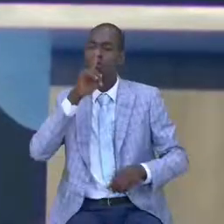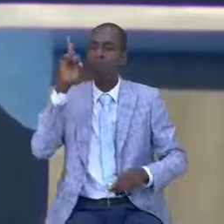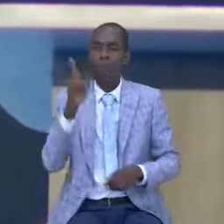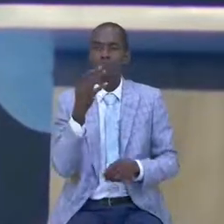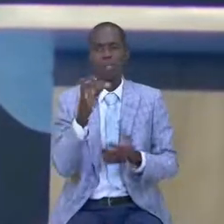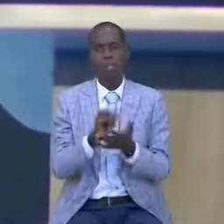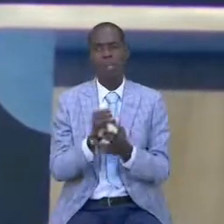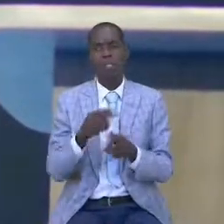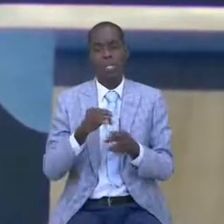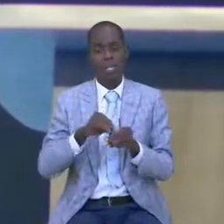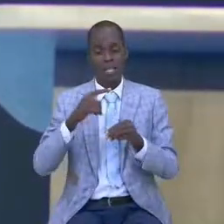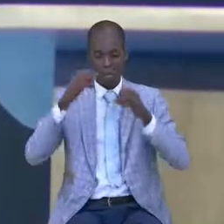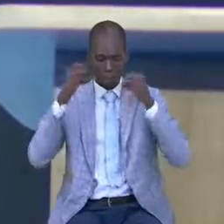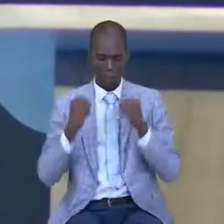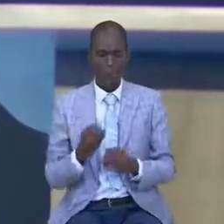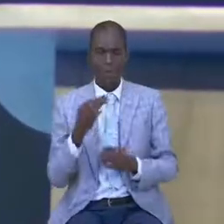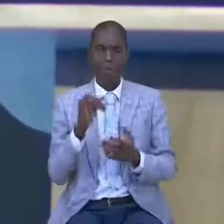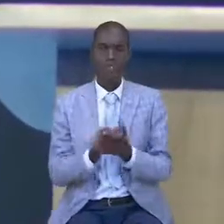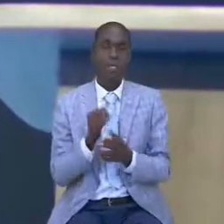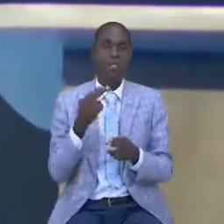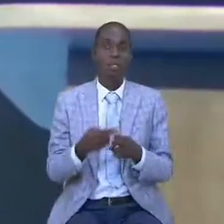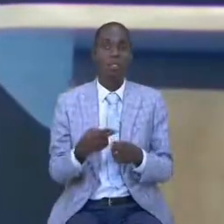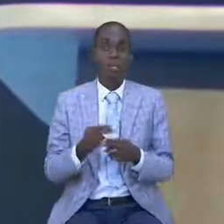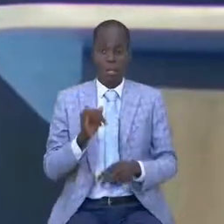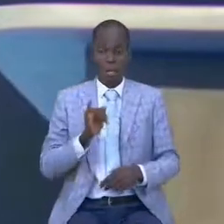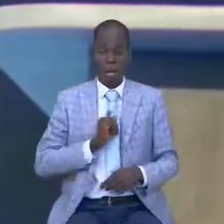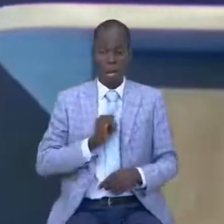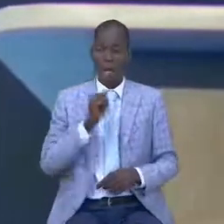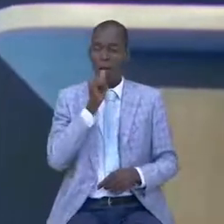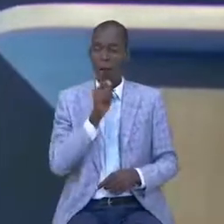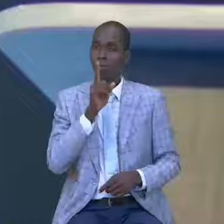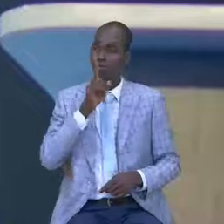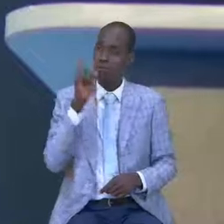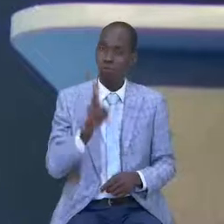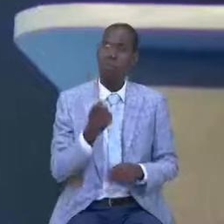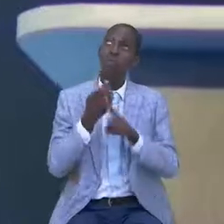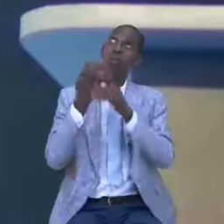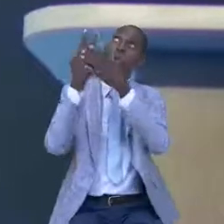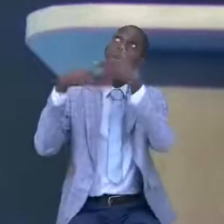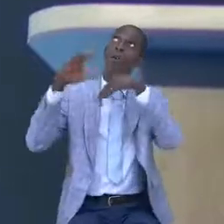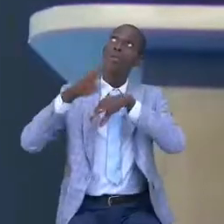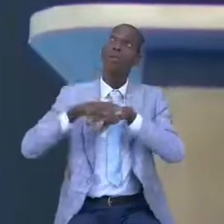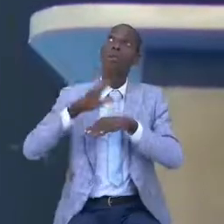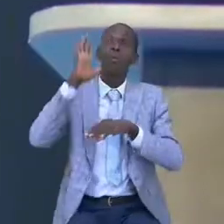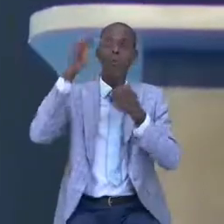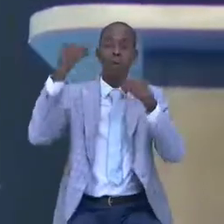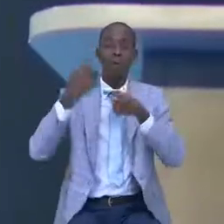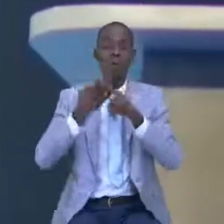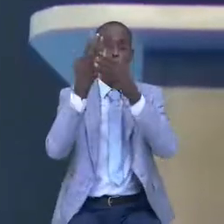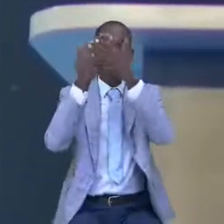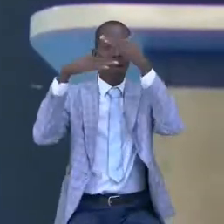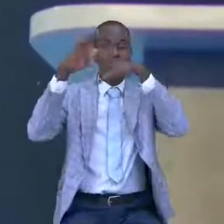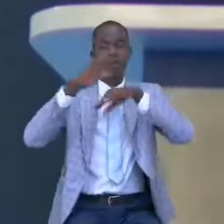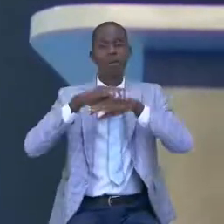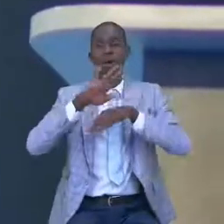nous venons par l'autorité en ce nom-là, l'assurance en ce nom-là, la puissance en ce nom-là. Je